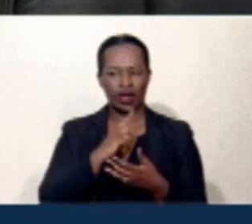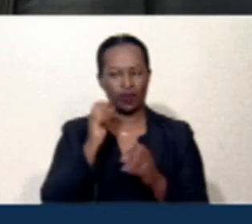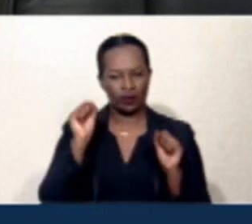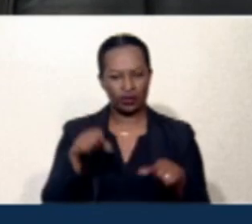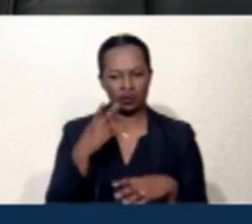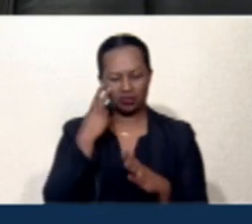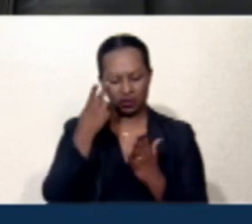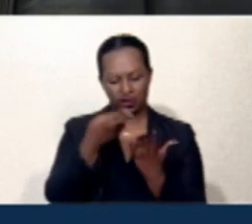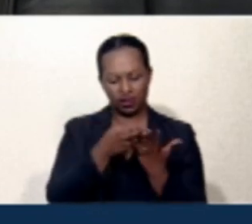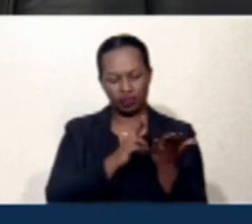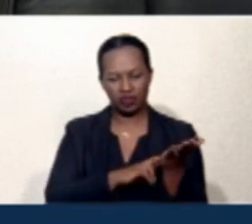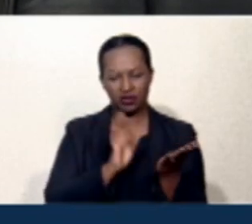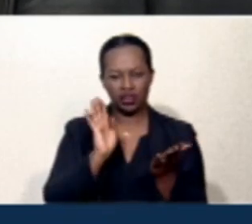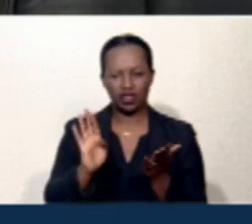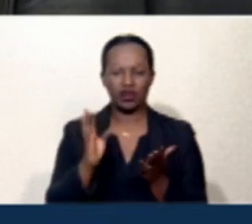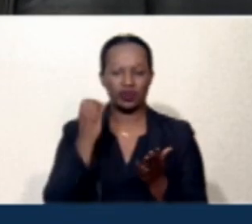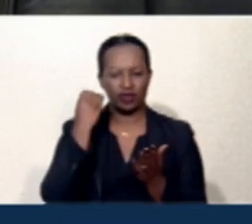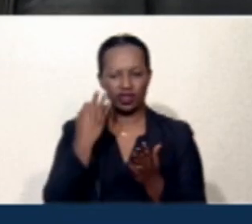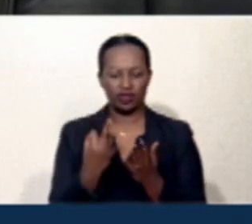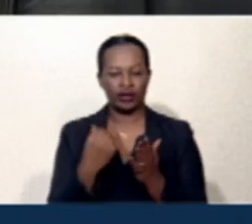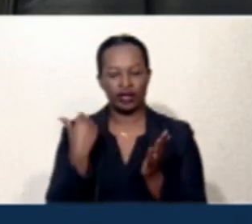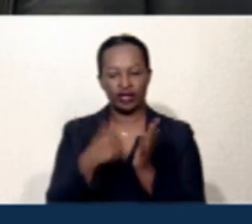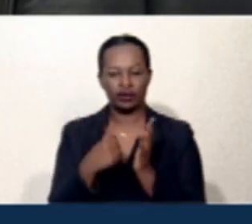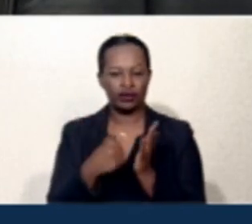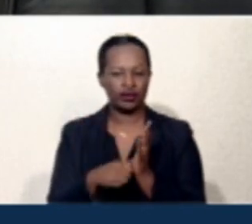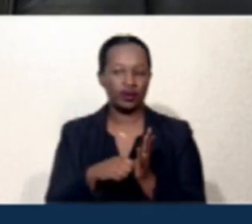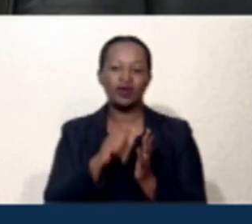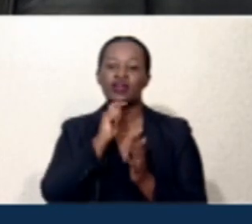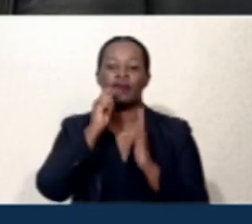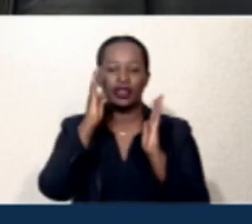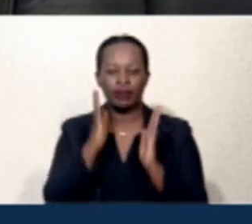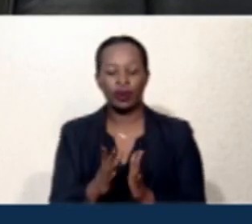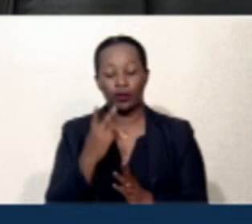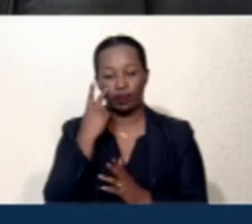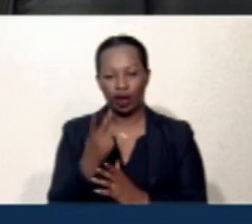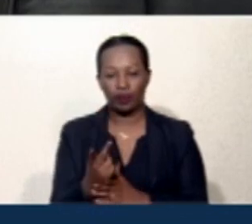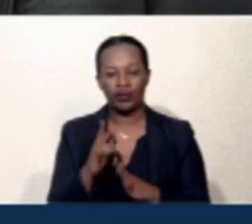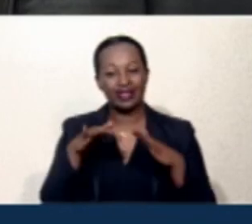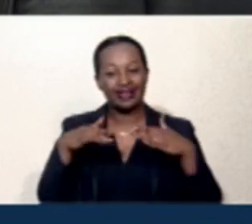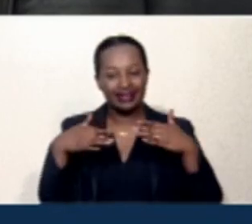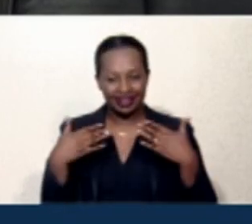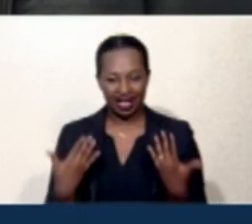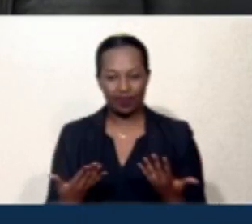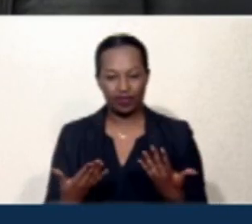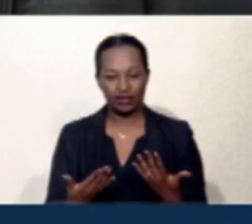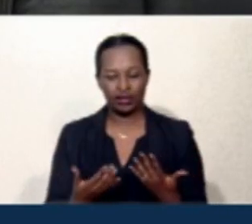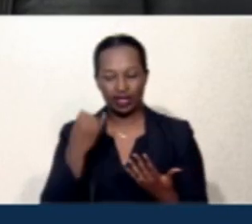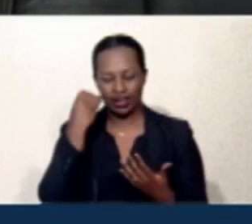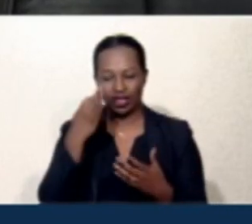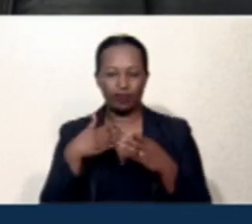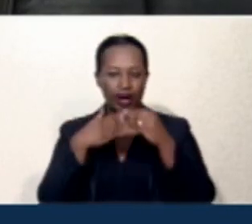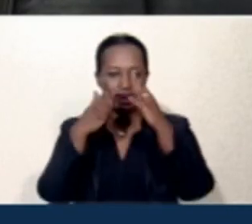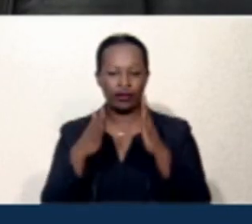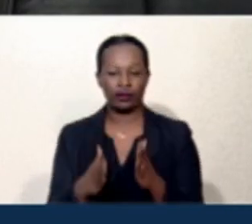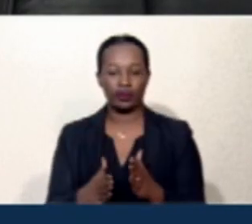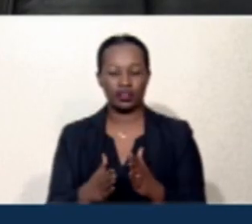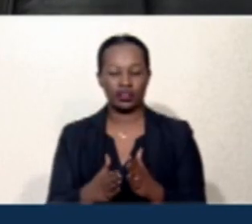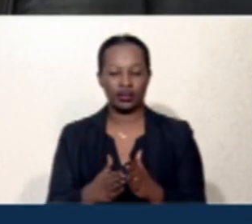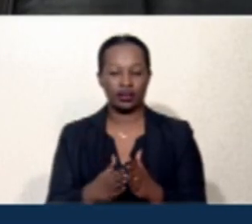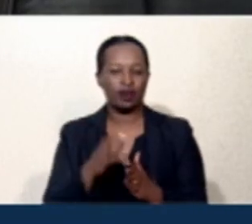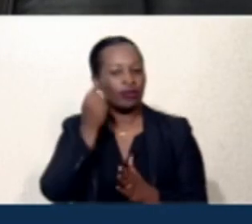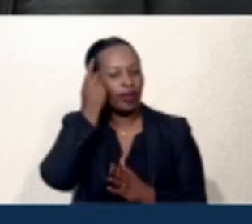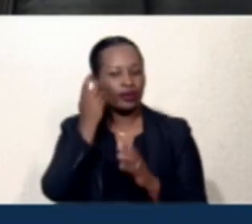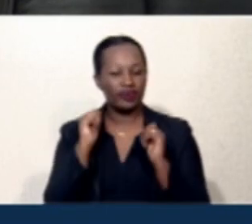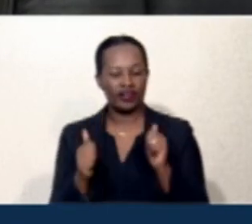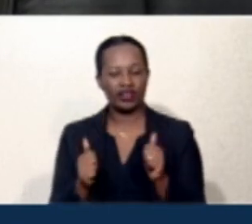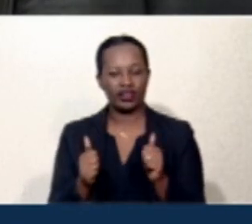yanyu niba ari ikibazo cy'abanyamakuru mwigeze mubona, cyangwa se ubu niba abayobozi basigaye babyumva neza